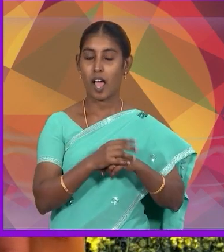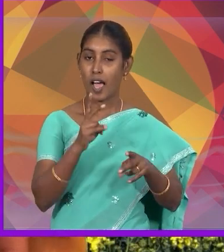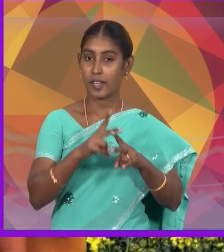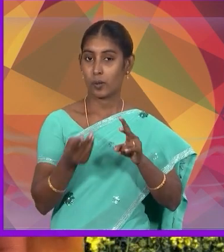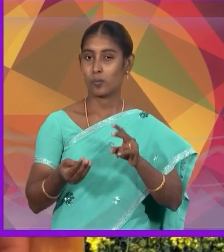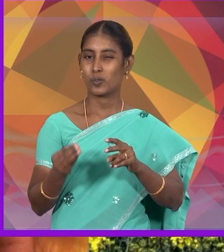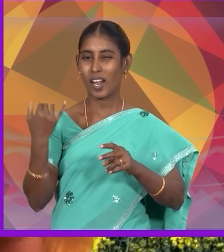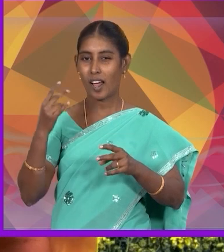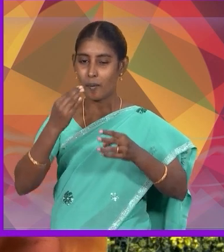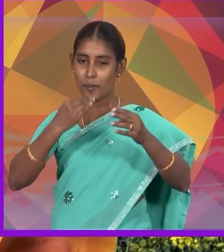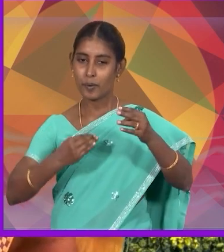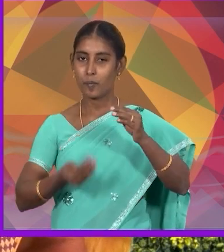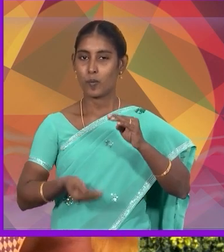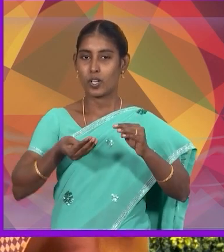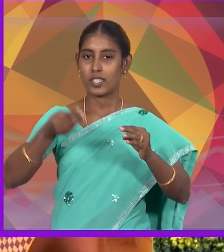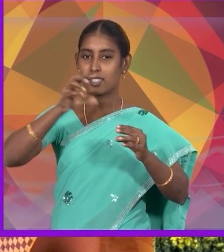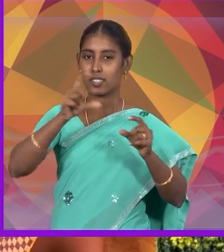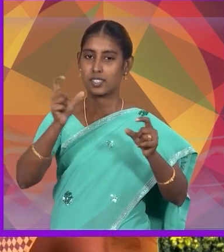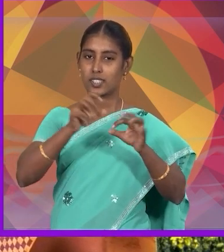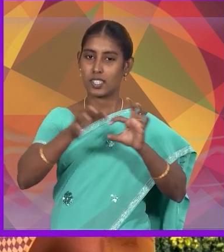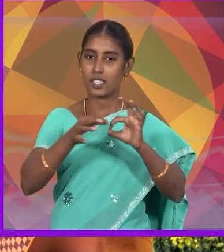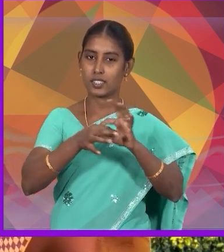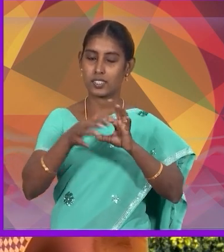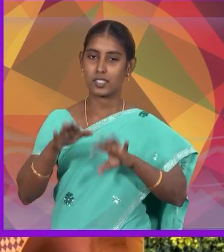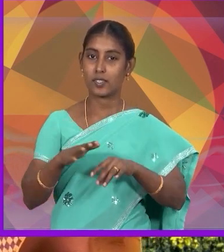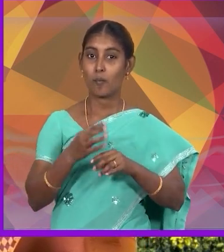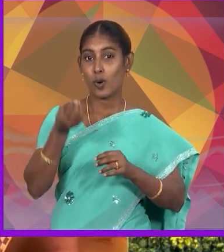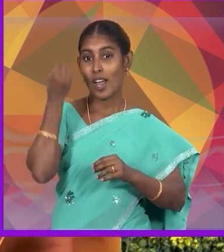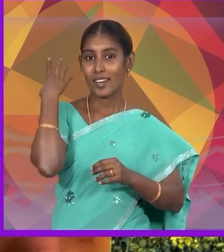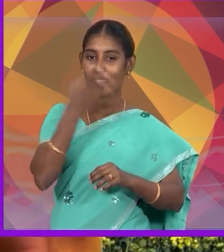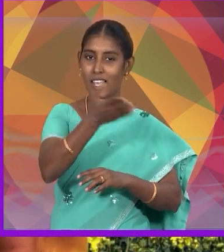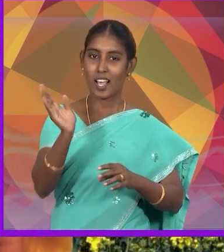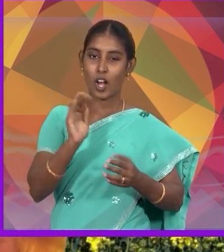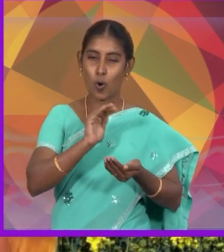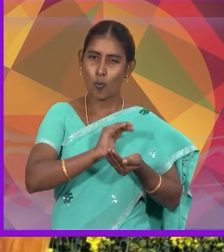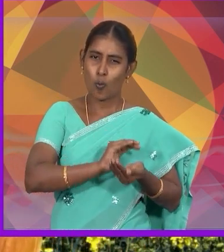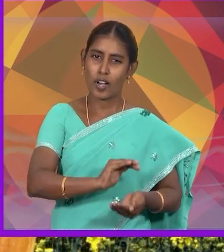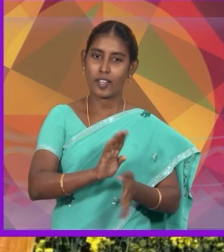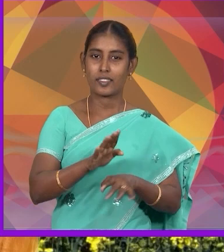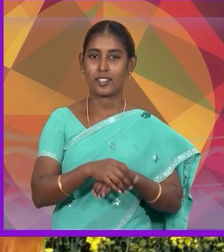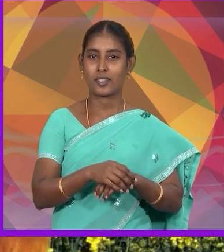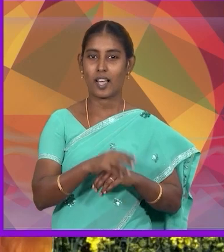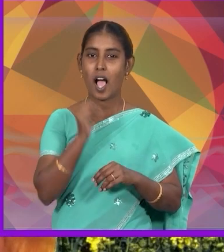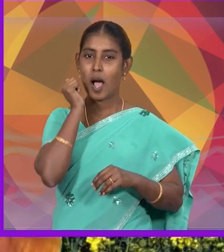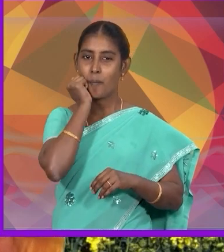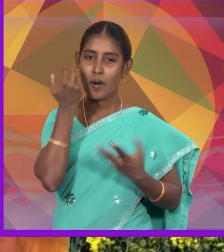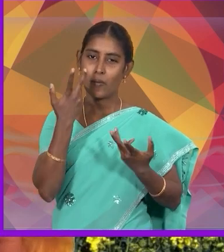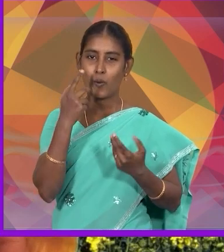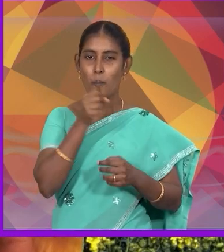வகைகளையும் சேர்த்திருக்காங்க. இப்ப நீங்க சின்ன குழந்தையா இருக்கும் பொழுது உங்க அம்மா அல்லது பாட்டி